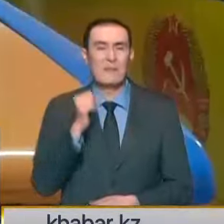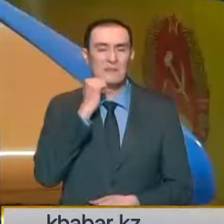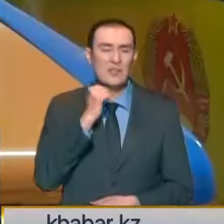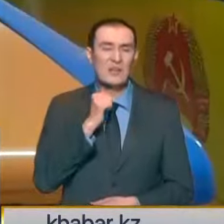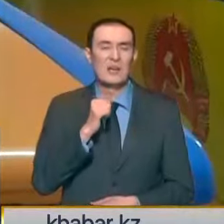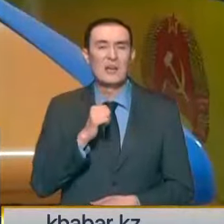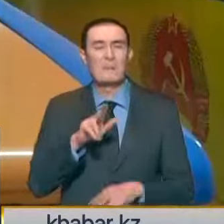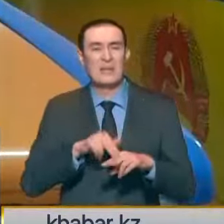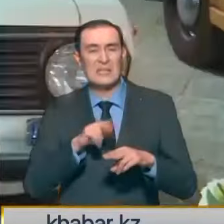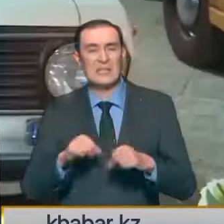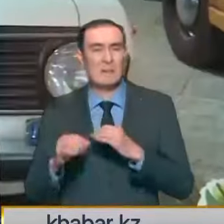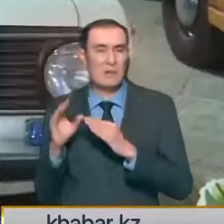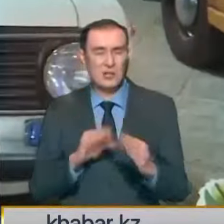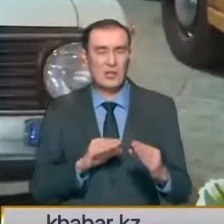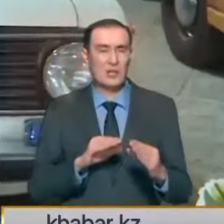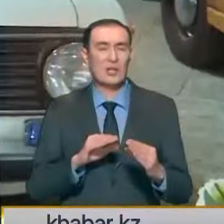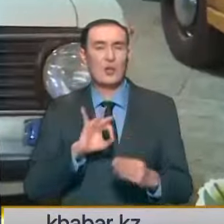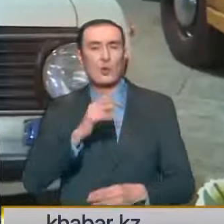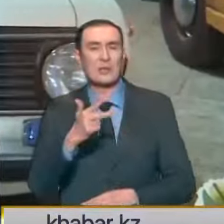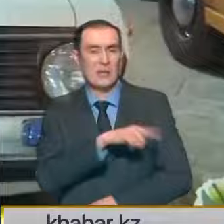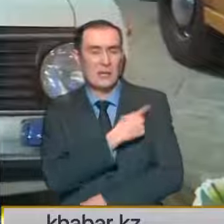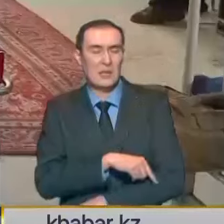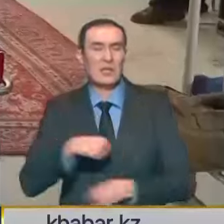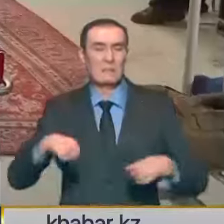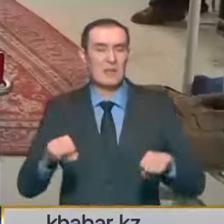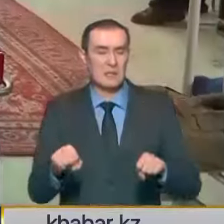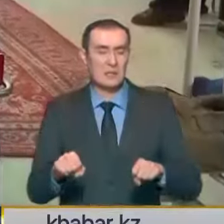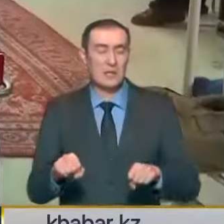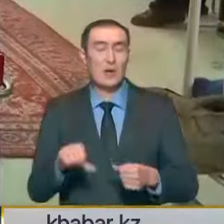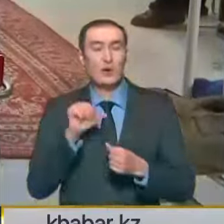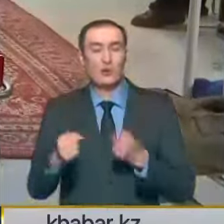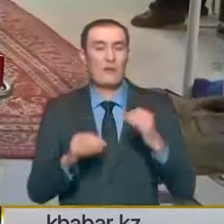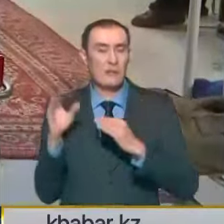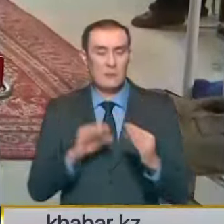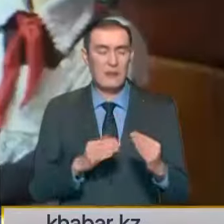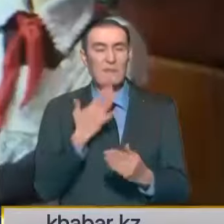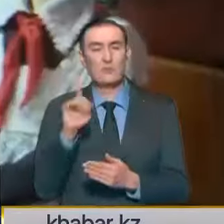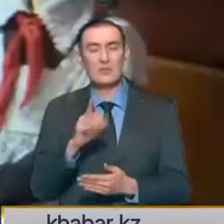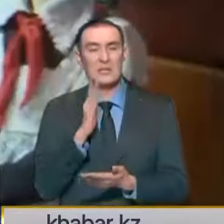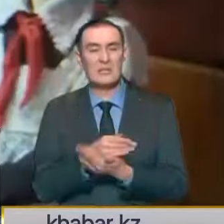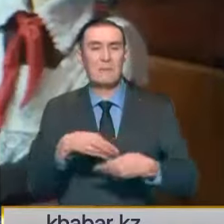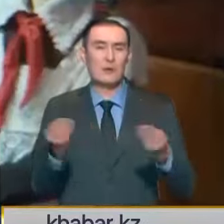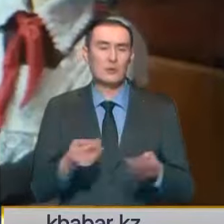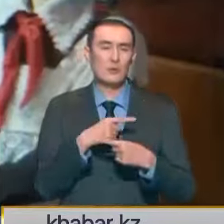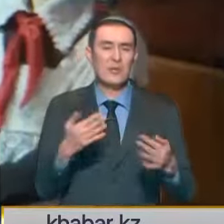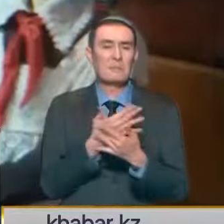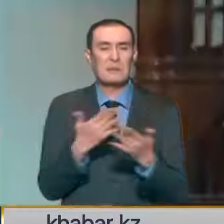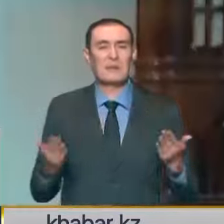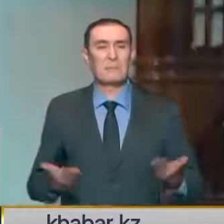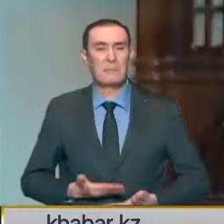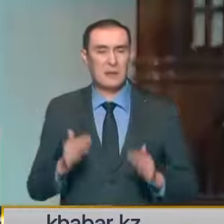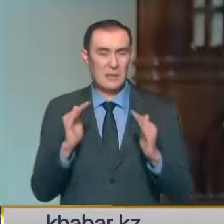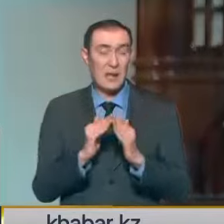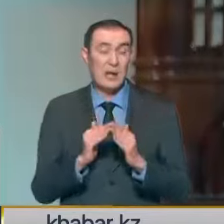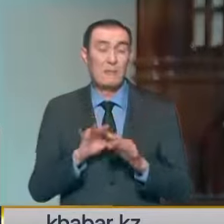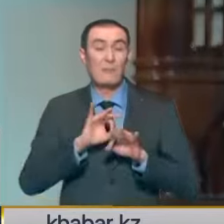«Запорожец», милицейские машины, кареты скорой помощи и мотоциклы. Помимо авто, в ретро-музее есть посуда и другие предметы быта. По